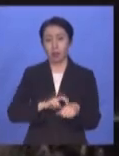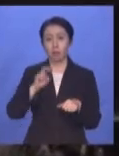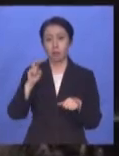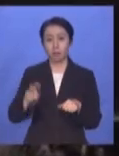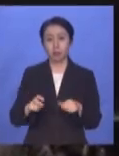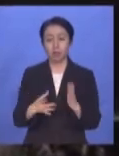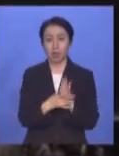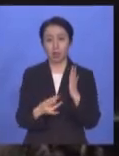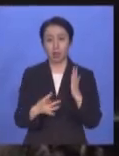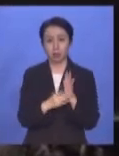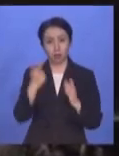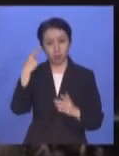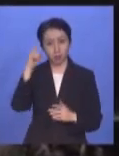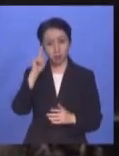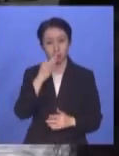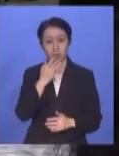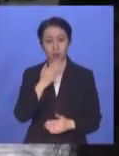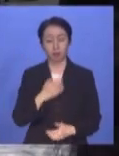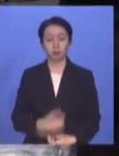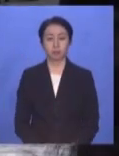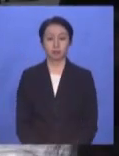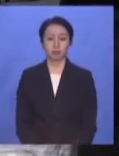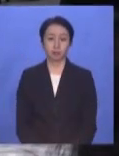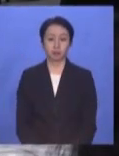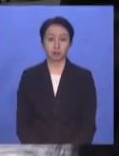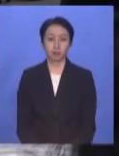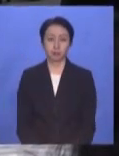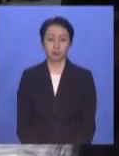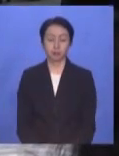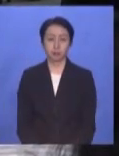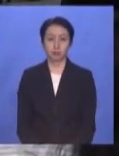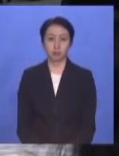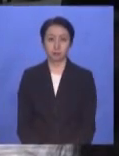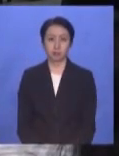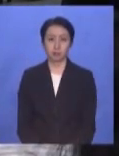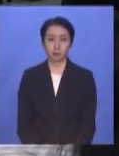сдать экзамены на знание языка. Адилия Кушекова, Анатолий Белонок, служба новостей.